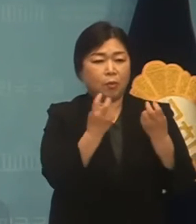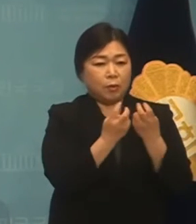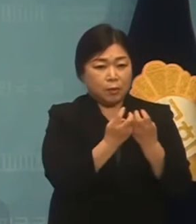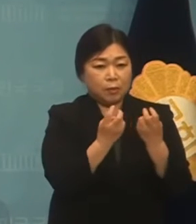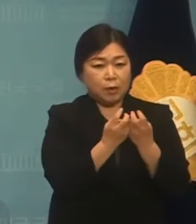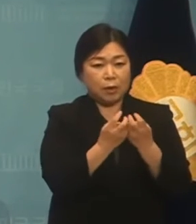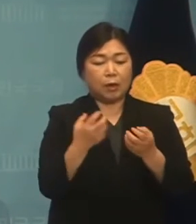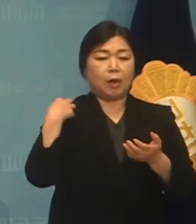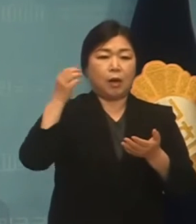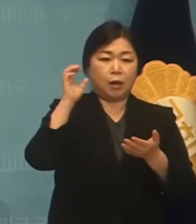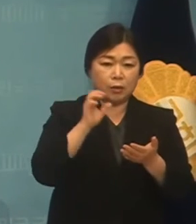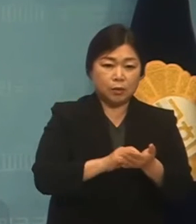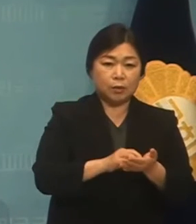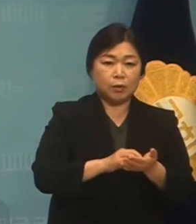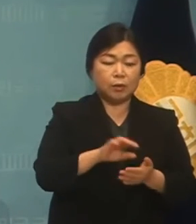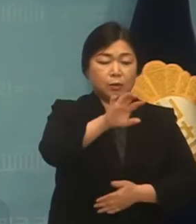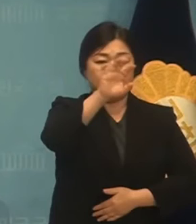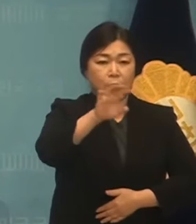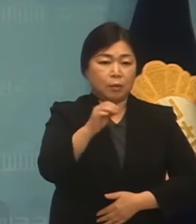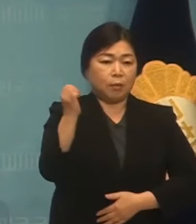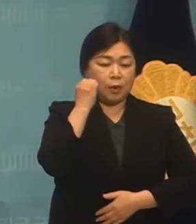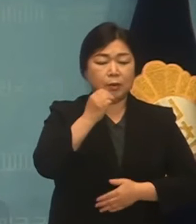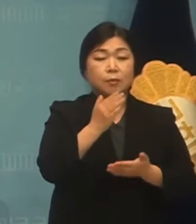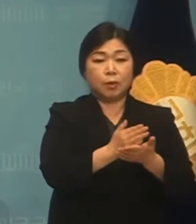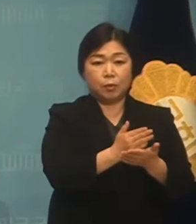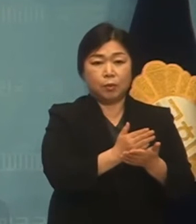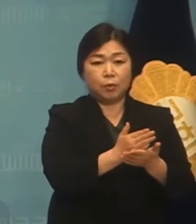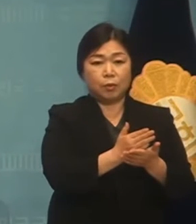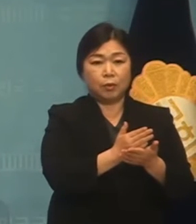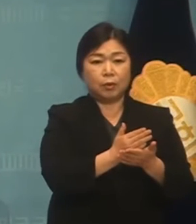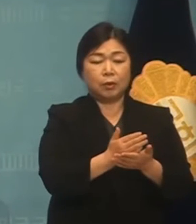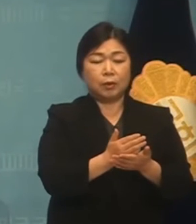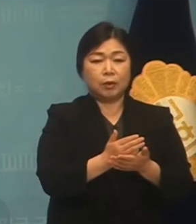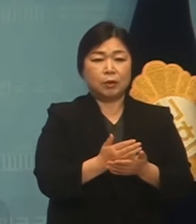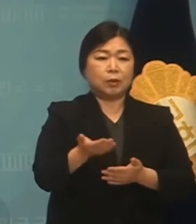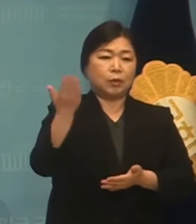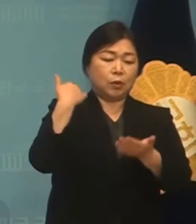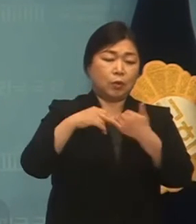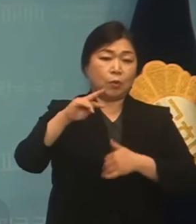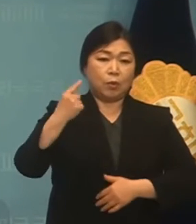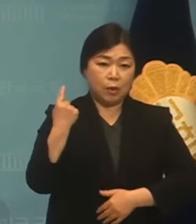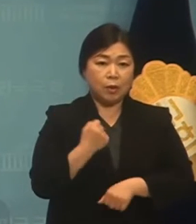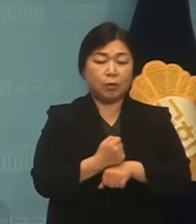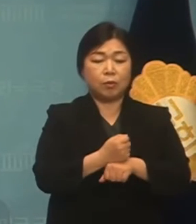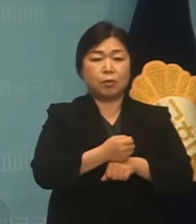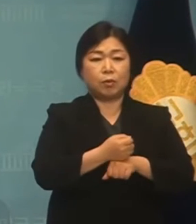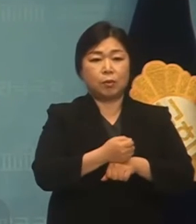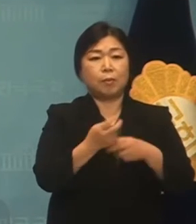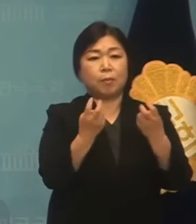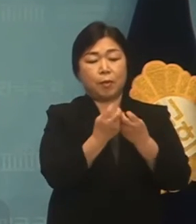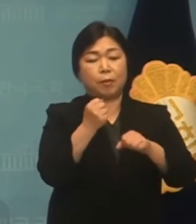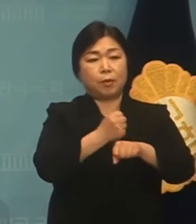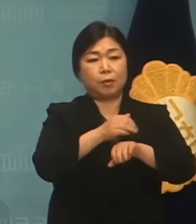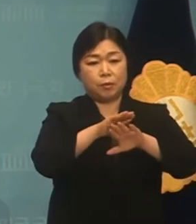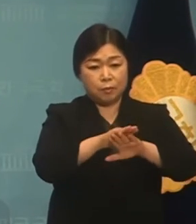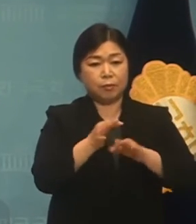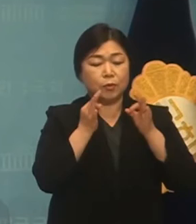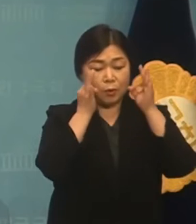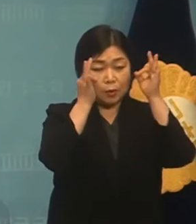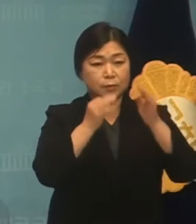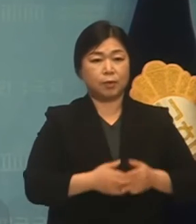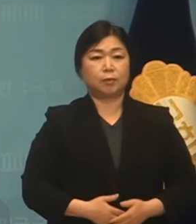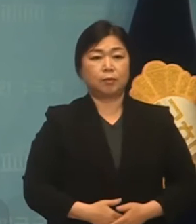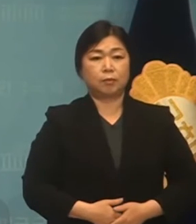다시 되돌려볼 수 있을 여지를 남겨두겠습니다. 반면 민주당이 협상도 하지